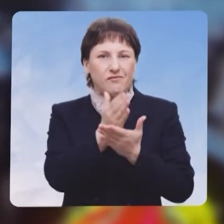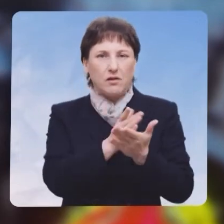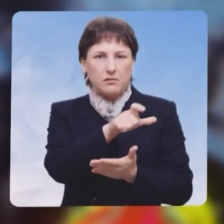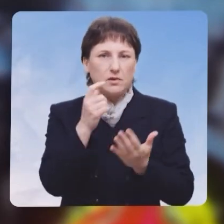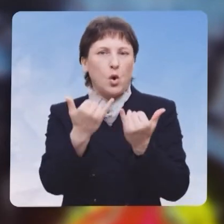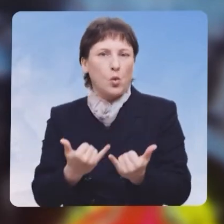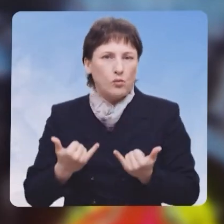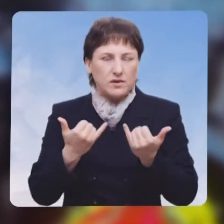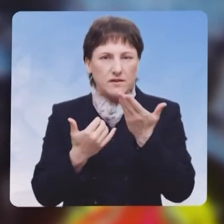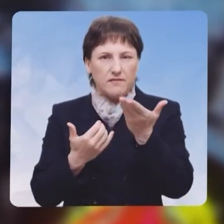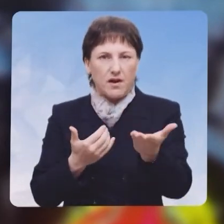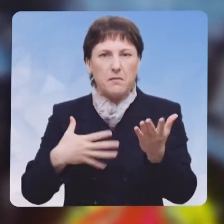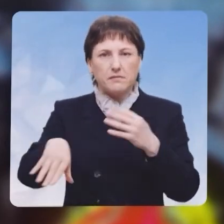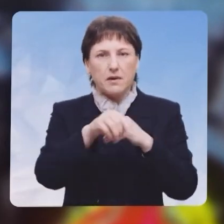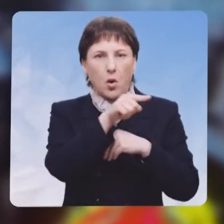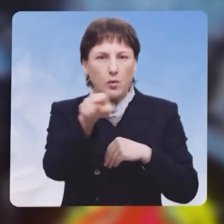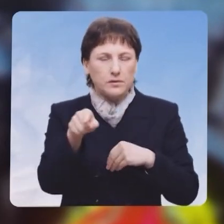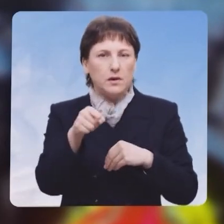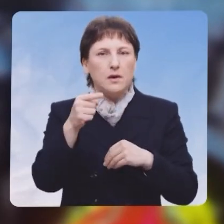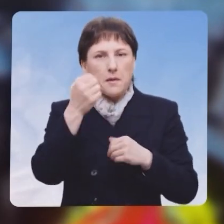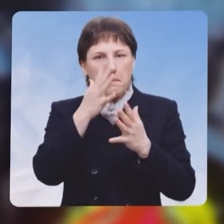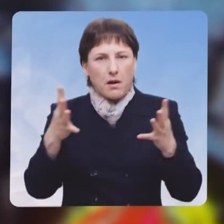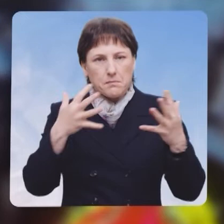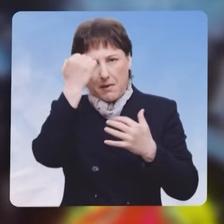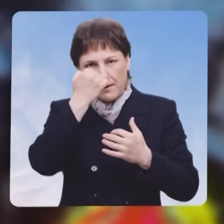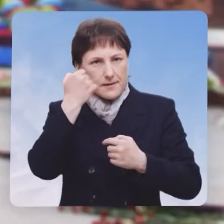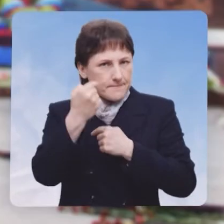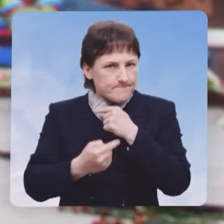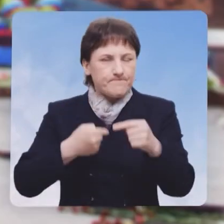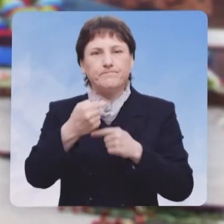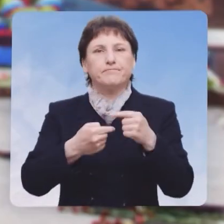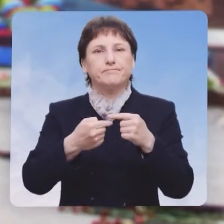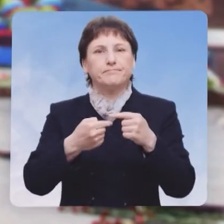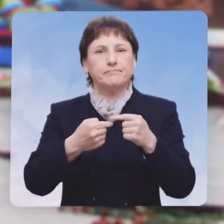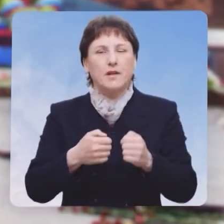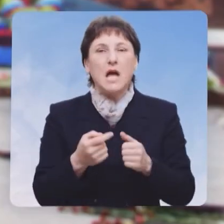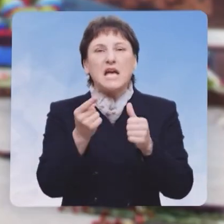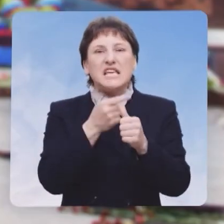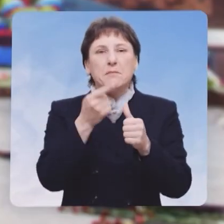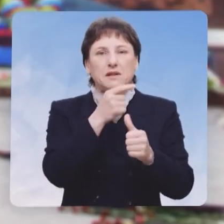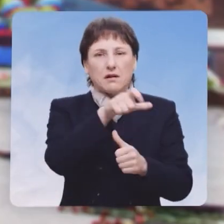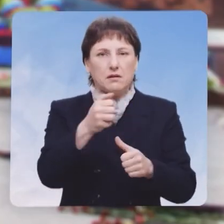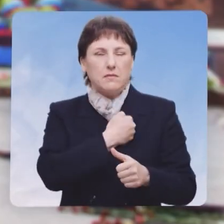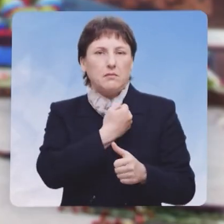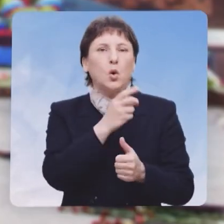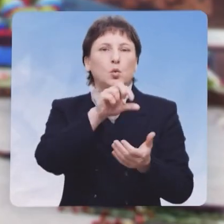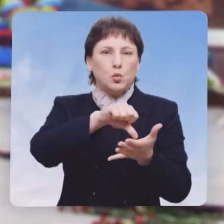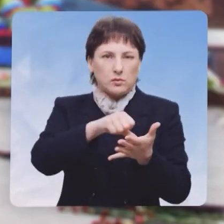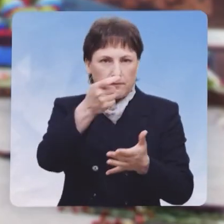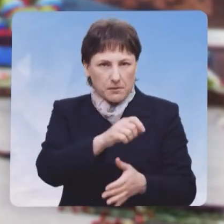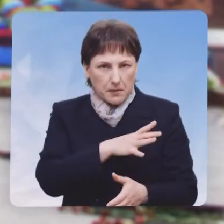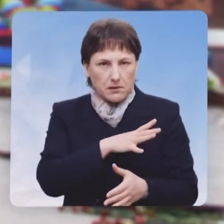низкий вам поклон и наша вечная и безмерная благодарность. Имена фронтовиков и тружеников